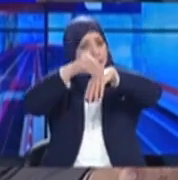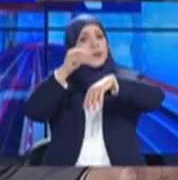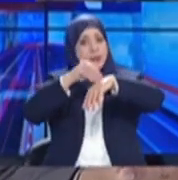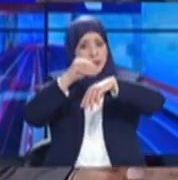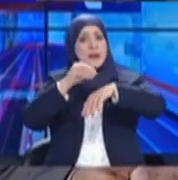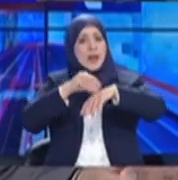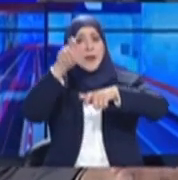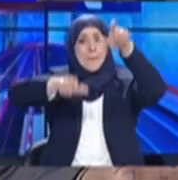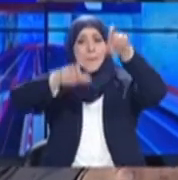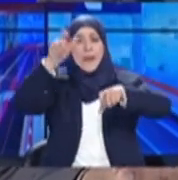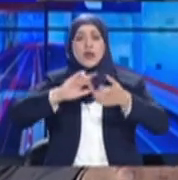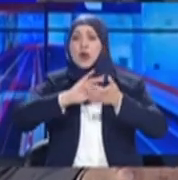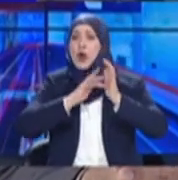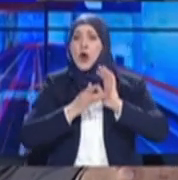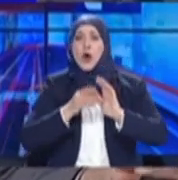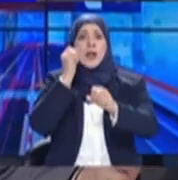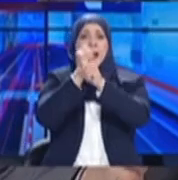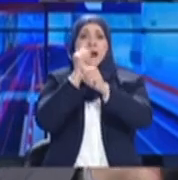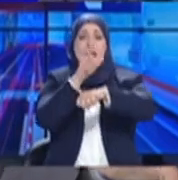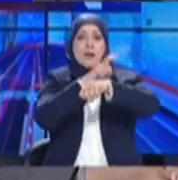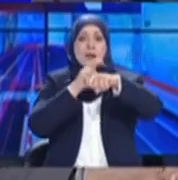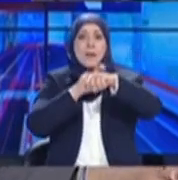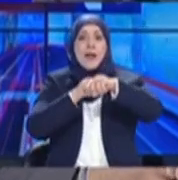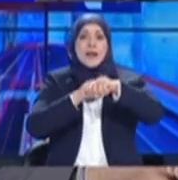العوائل في ال في الجمهوريه